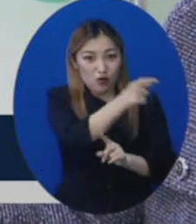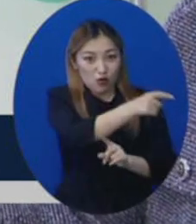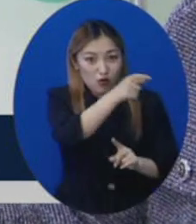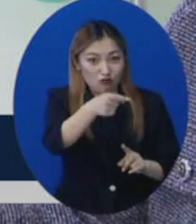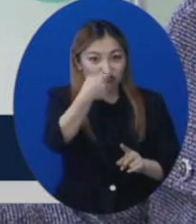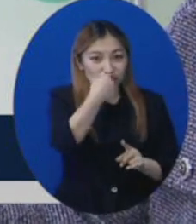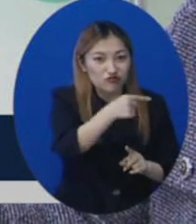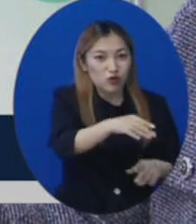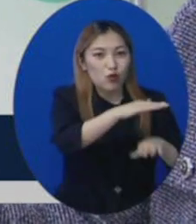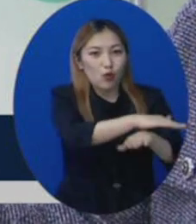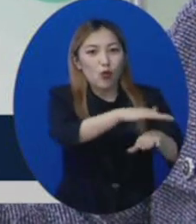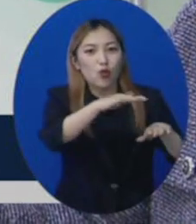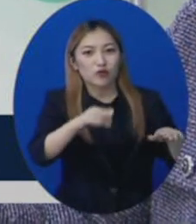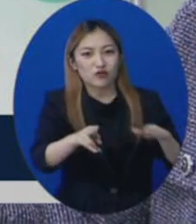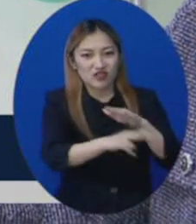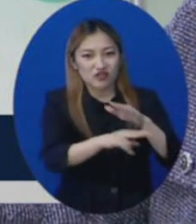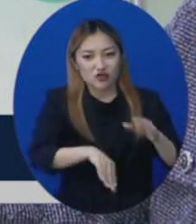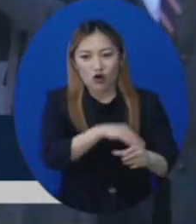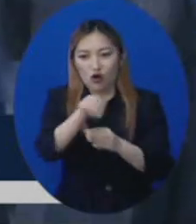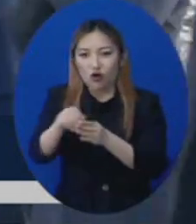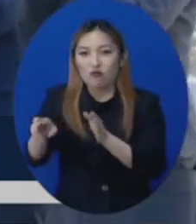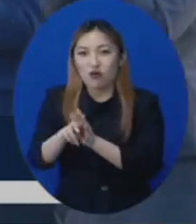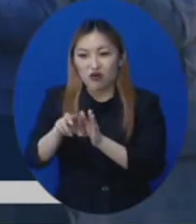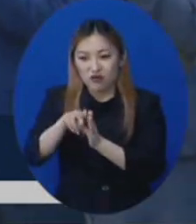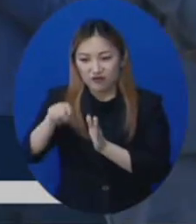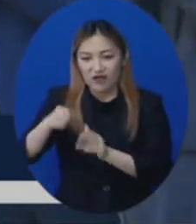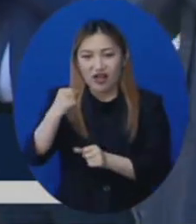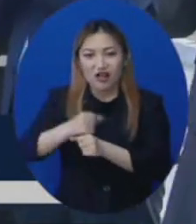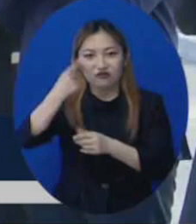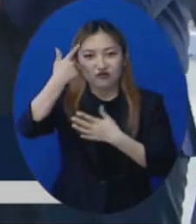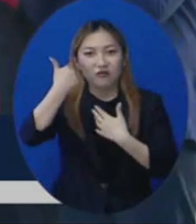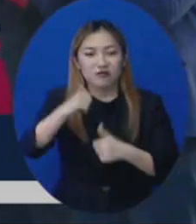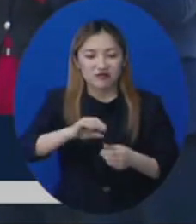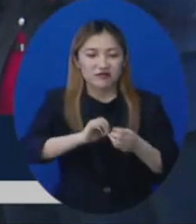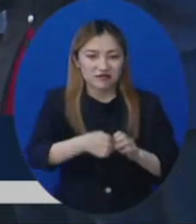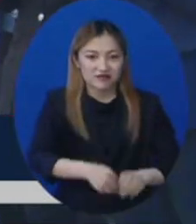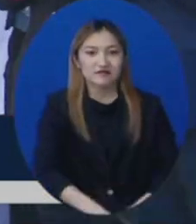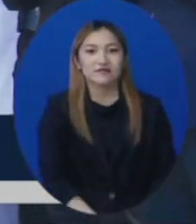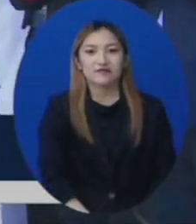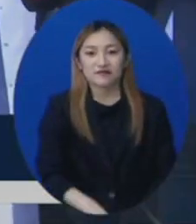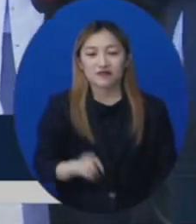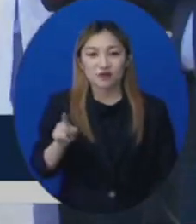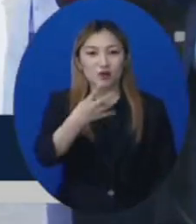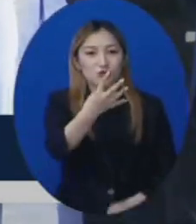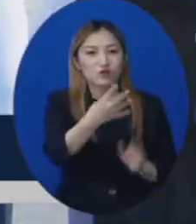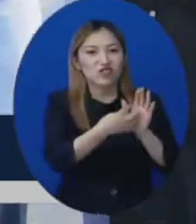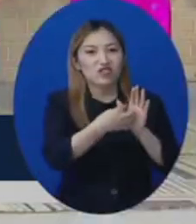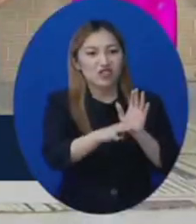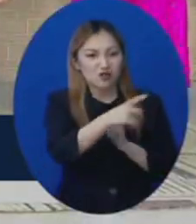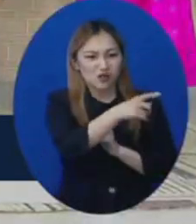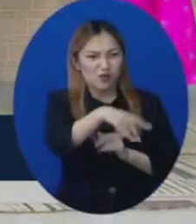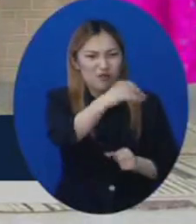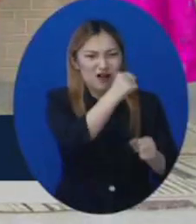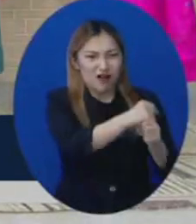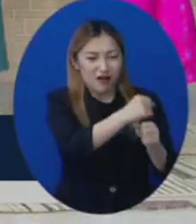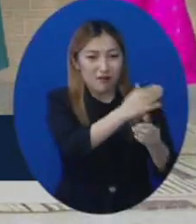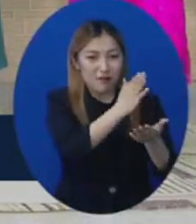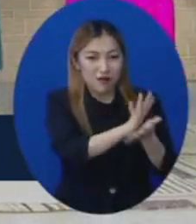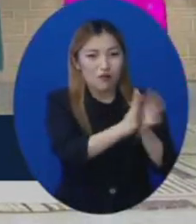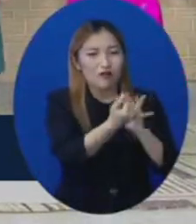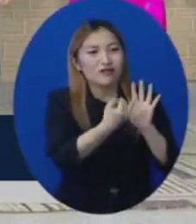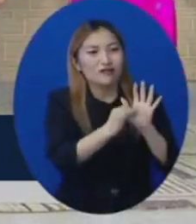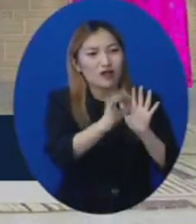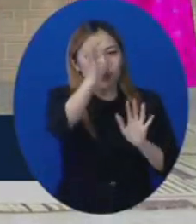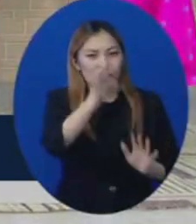болцохон байгуулад үйл ажиллагаа эхлээд явж байна. Сонгон хайрхан дүүргийн нийцсэн эмнэлгийн 402 гаруй ажилтнтай бүгд 70 гаруй хувилгаалуу